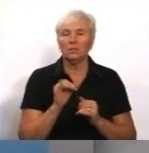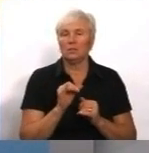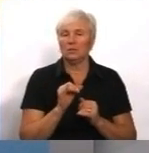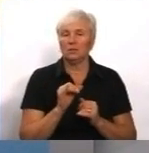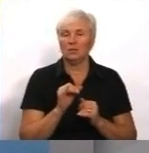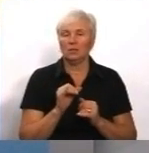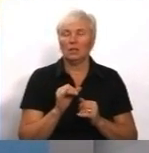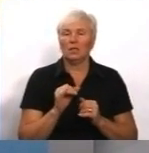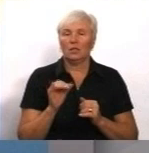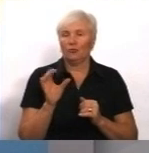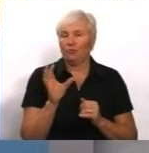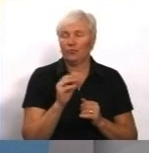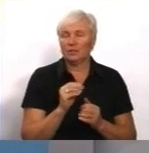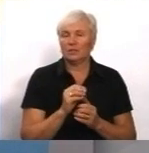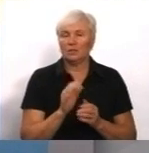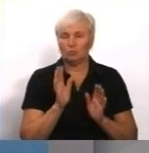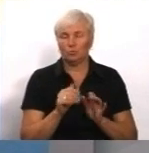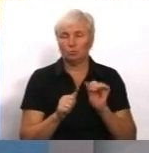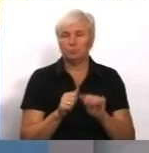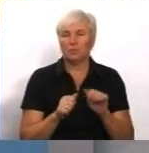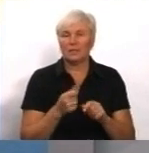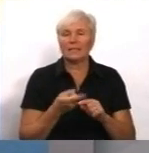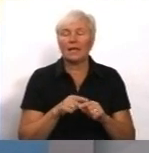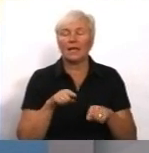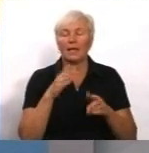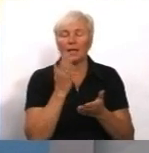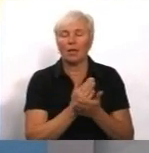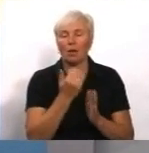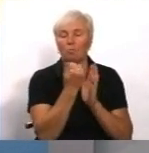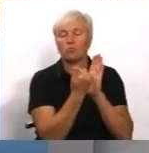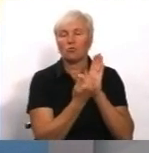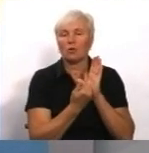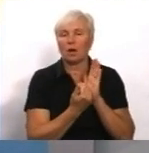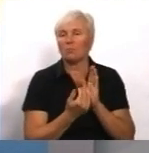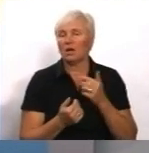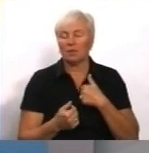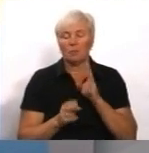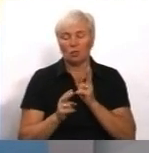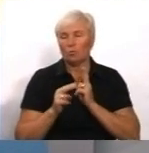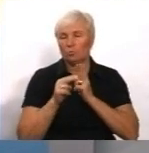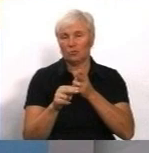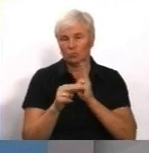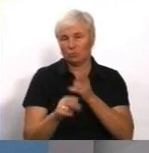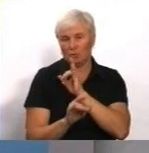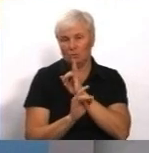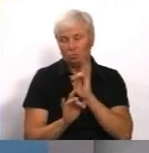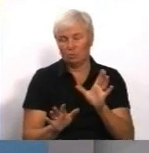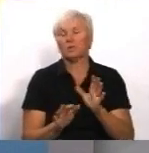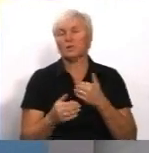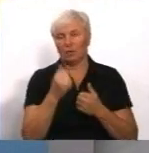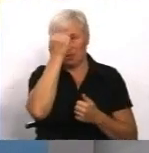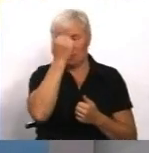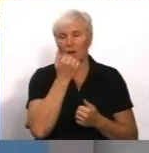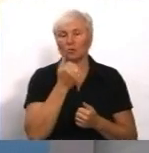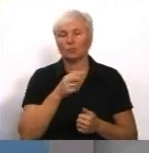дитячі садочки. Тобто це є програма, нам ніхто не буде перешкоджати у відборі тепер, бо вона, дякуючи депутатам обласної